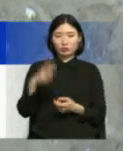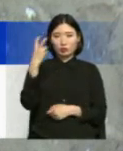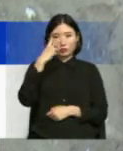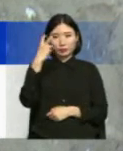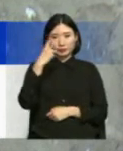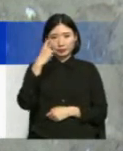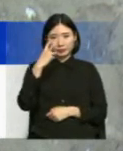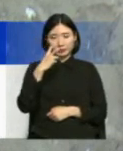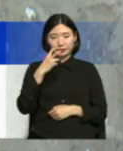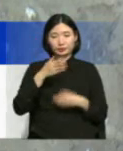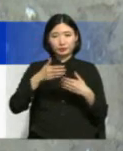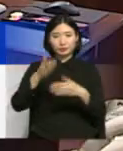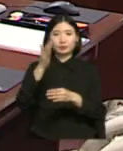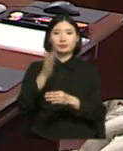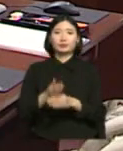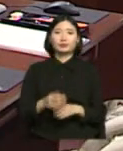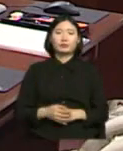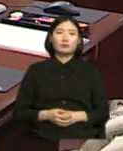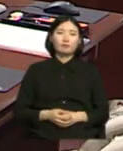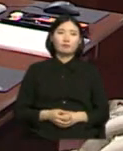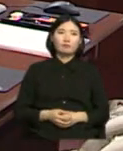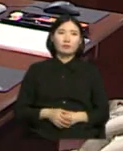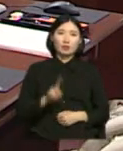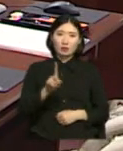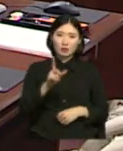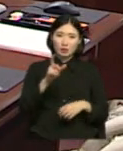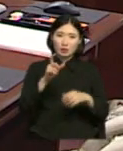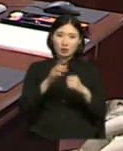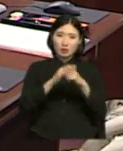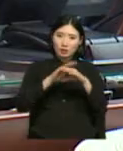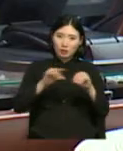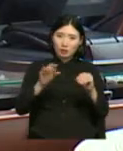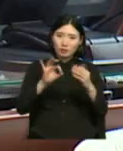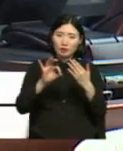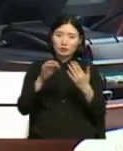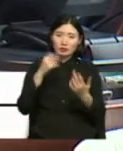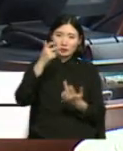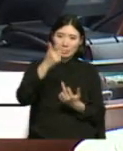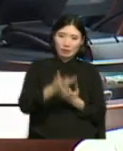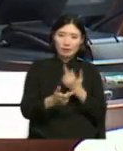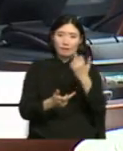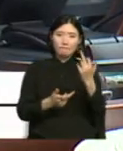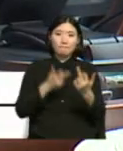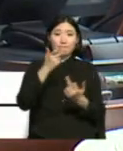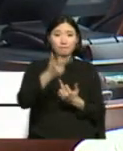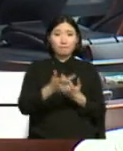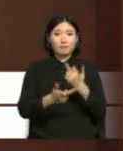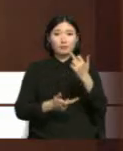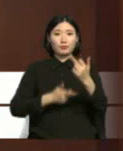하고 진행하고 있는 중입니다. 하나를 넘으면 또 다른 장애물, 말 그대로 산 넘어 산.